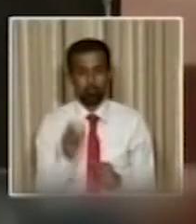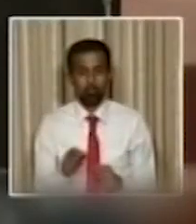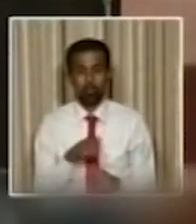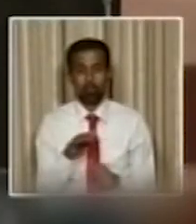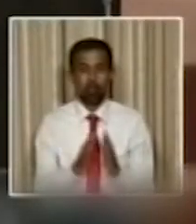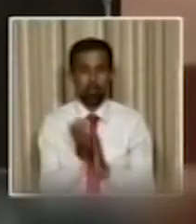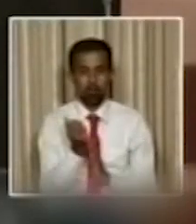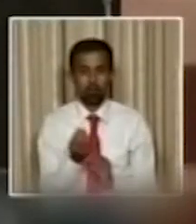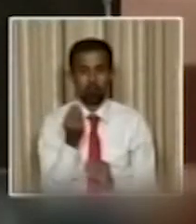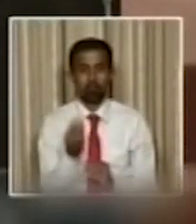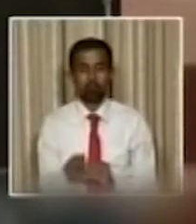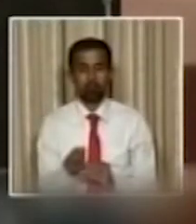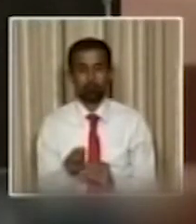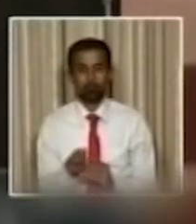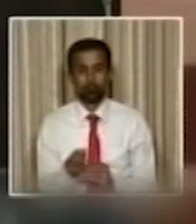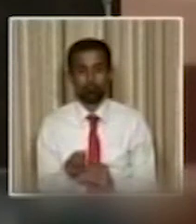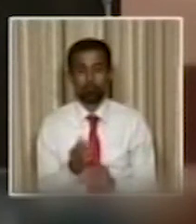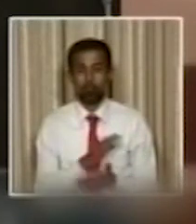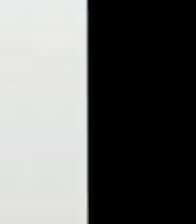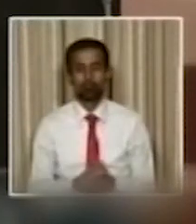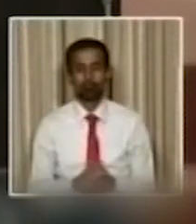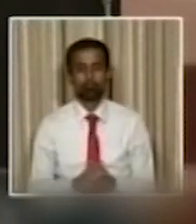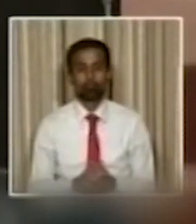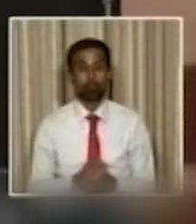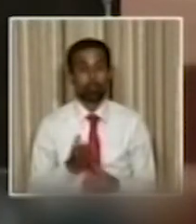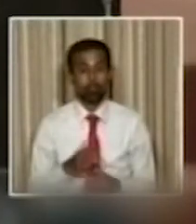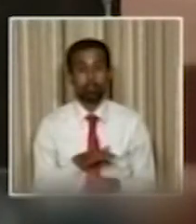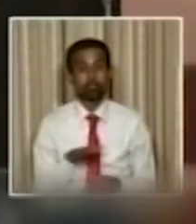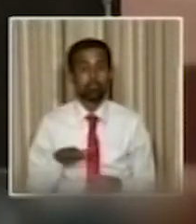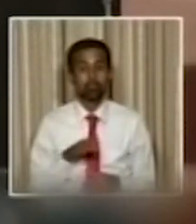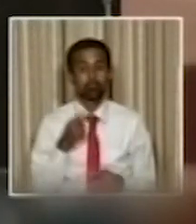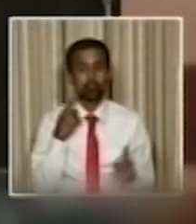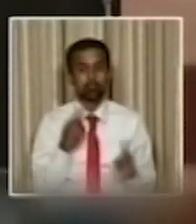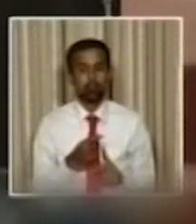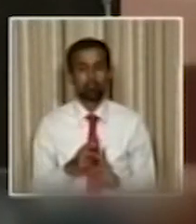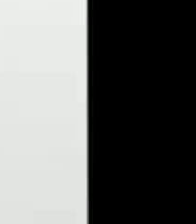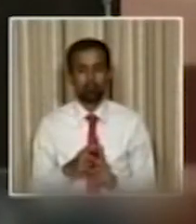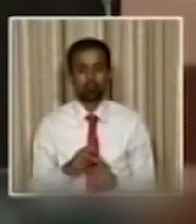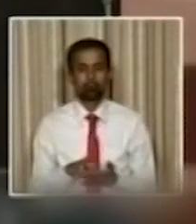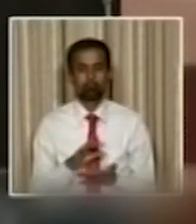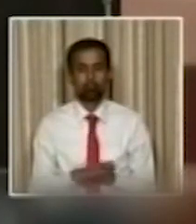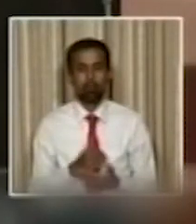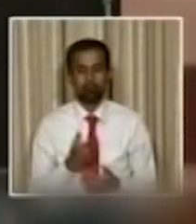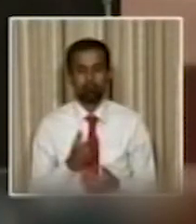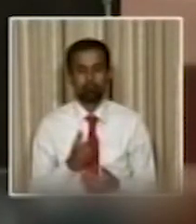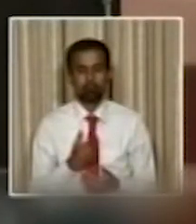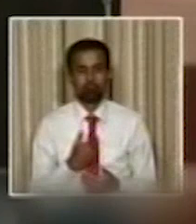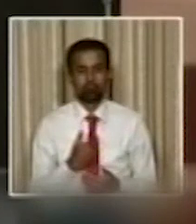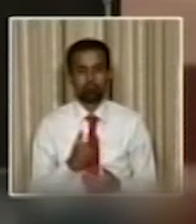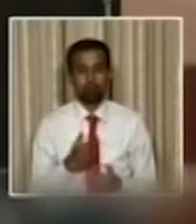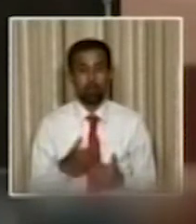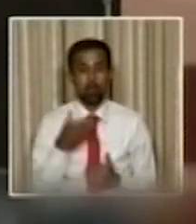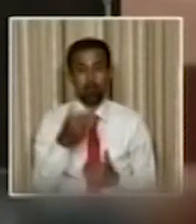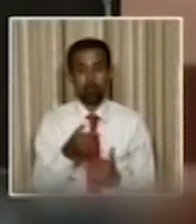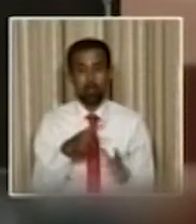அந்த 40,000 ஹெக்டேர்ல வெறும் 10% தான் போகும். ஆகவே இன்னைக்கு நடந்த கலந்துரையாடல் நல்லபடியா முடிஞ்சு வருகிற ஏப்ரல் இல்லாட்டி